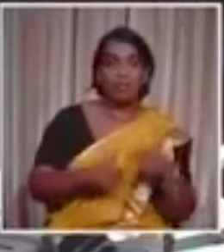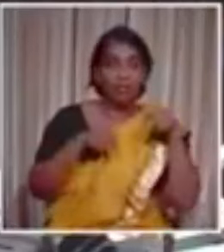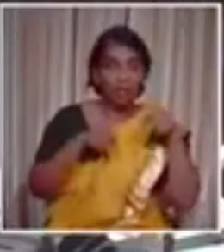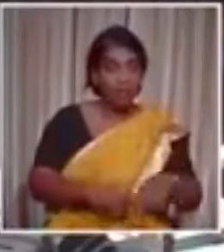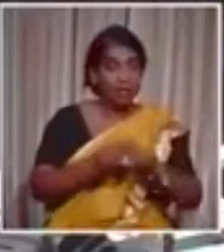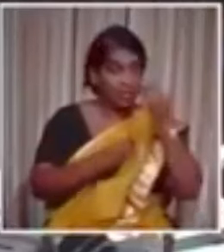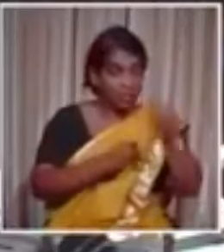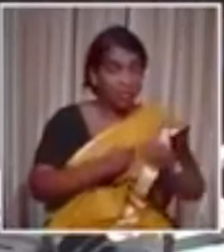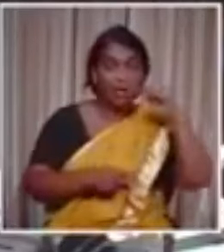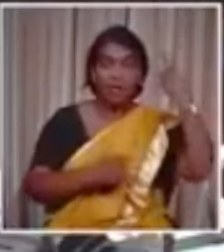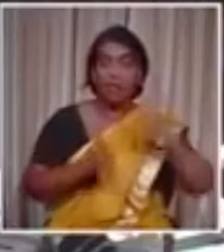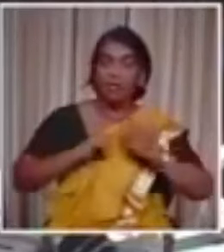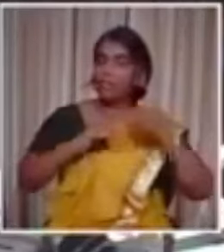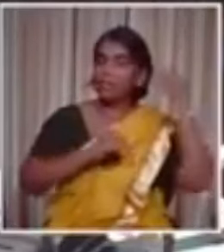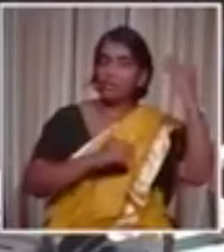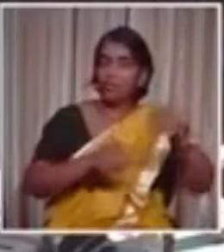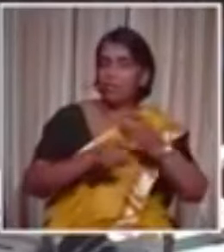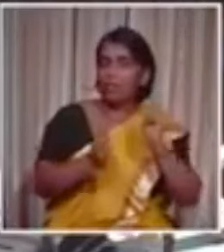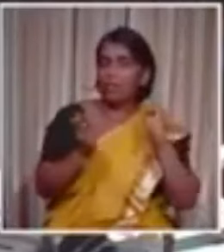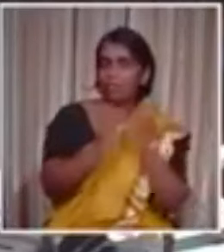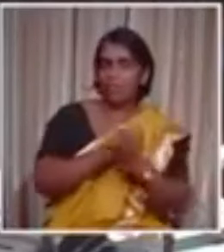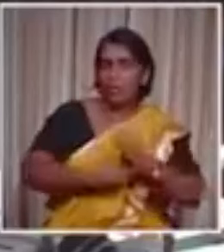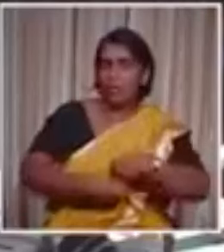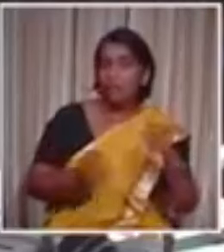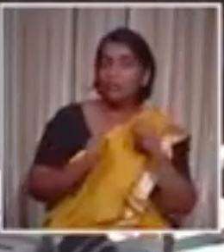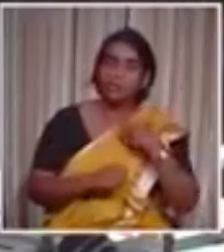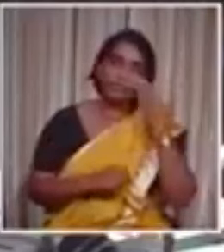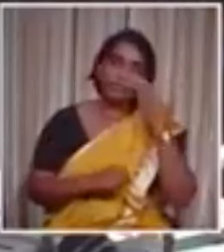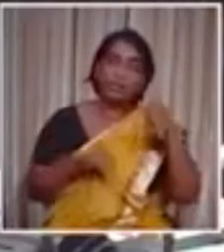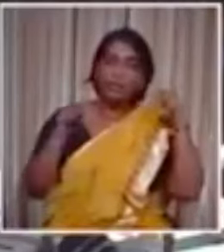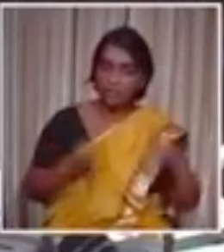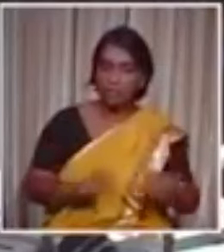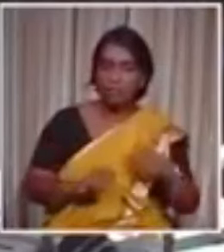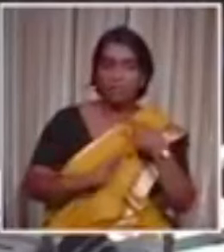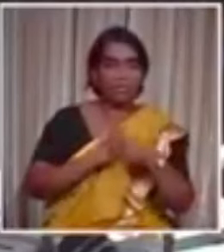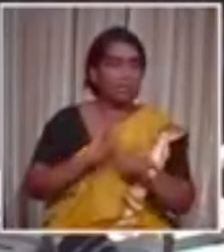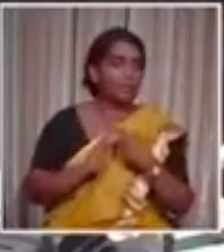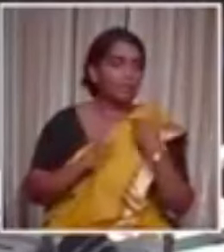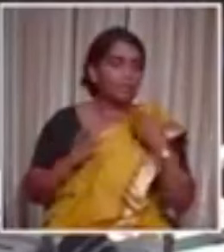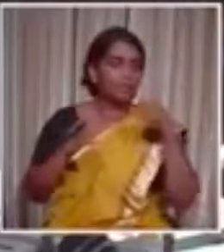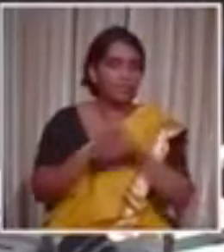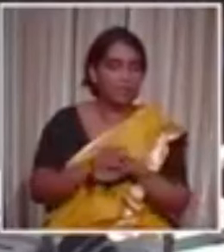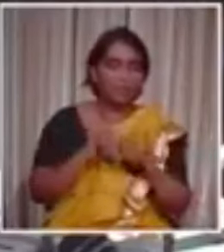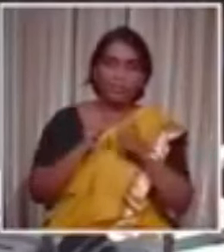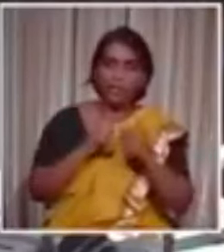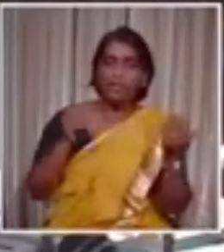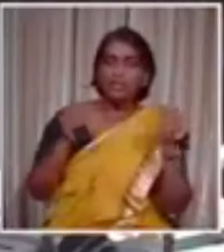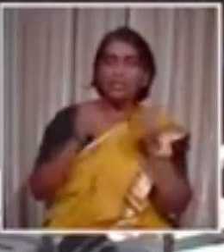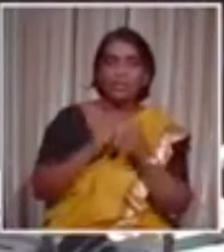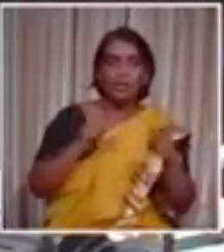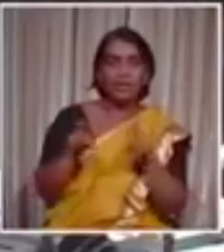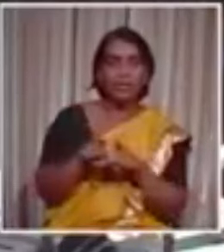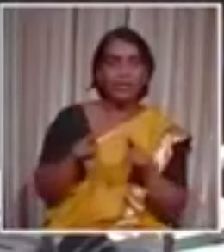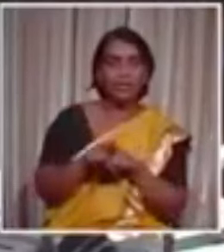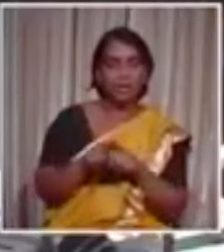bija. Anagate kawarakar binasa gini deh dikila piti tapi hadili. Ada merata bukti vidimin tibenne. Itihase itu mala visum